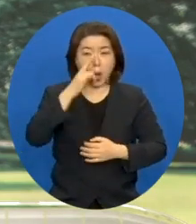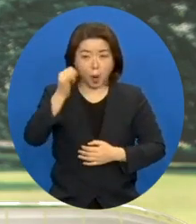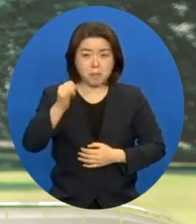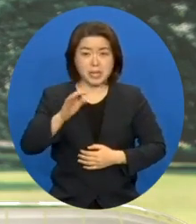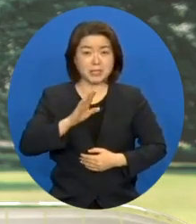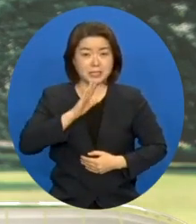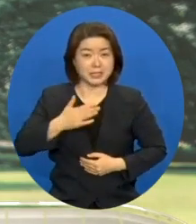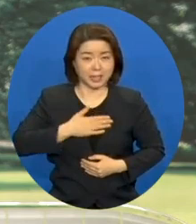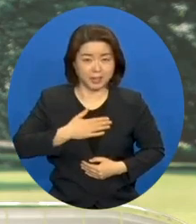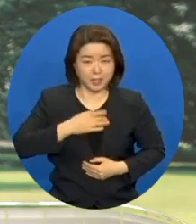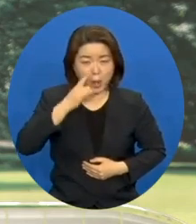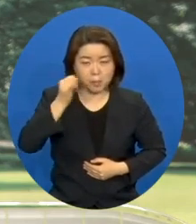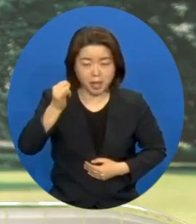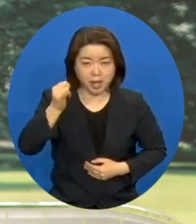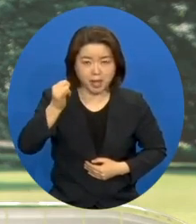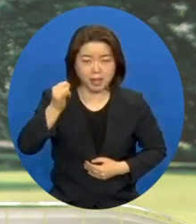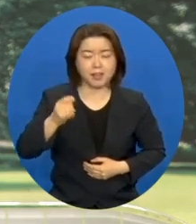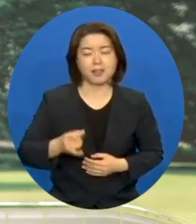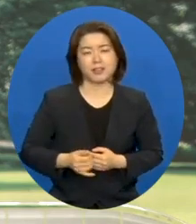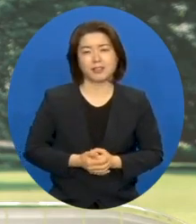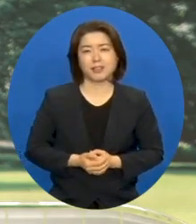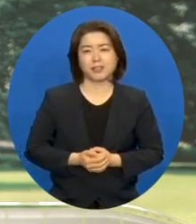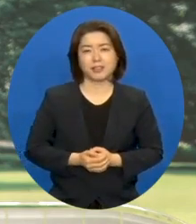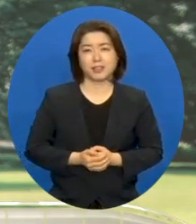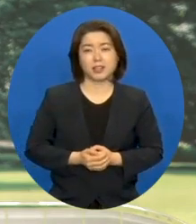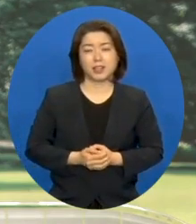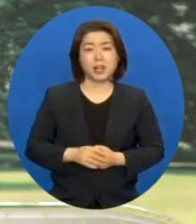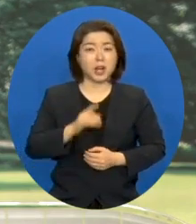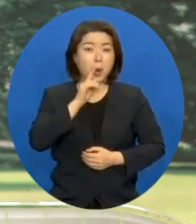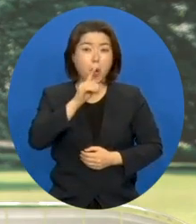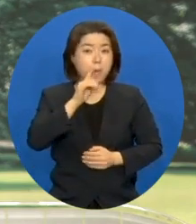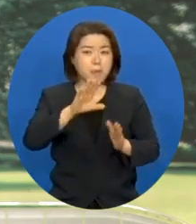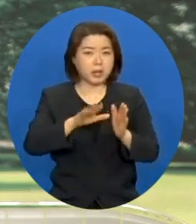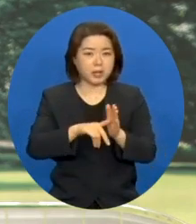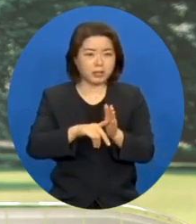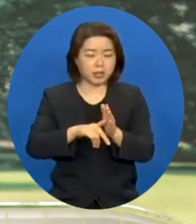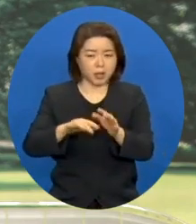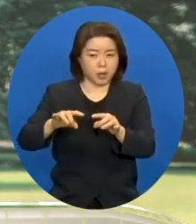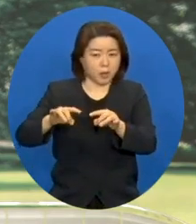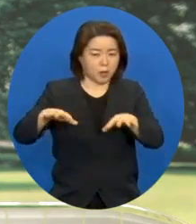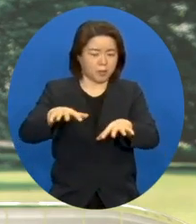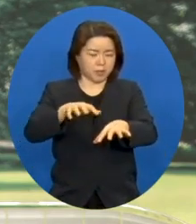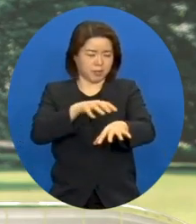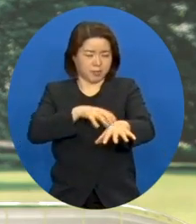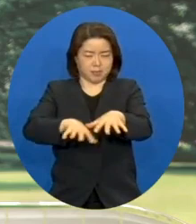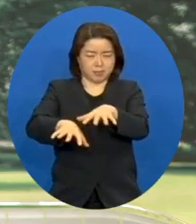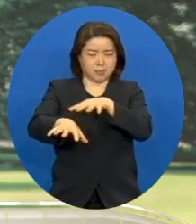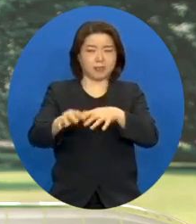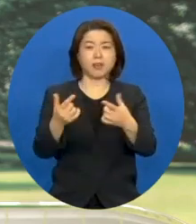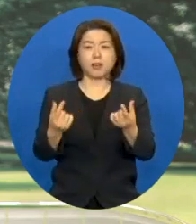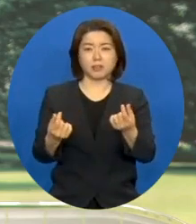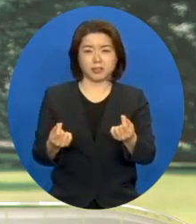내 엄마구나! 라고 그렇게 말씀할 때 진짜 전율이 느껴지는 것 같았어요.